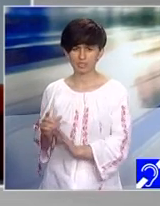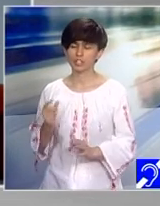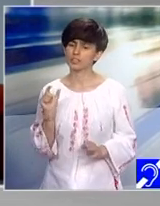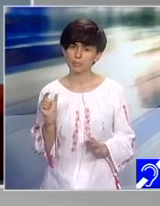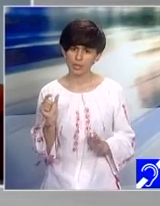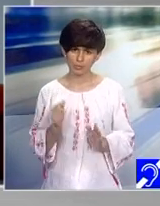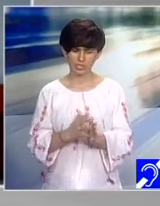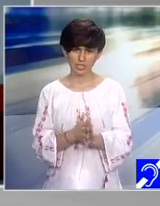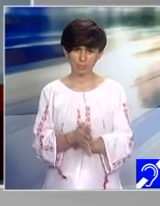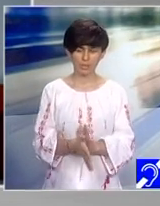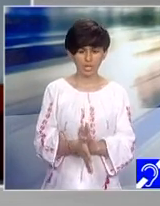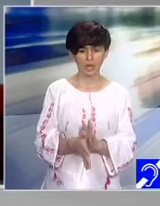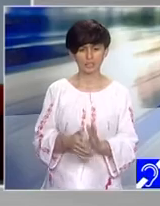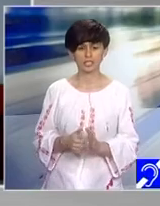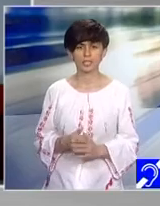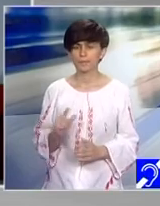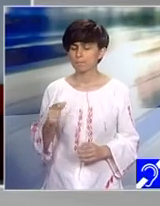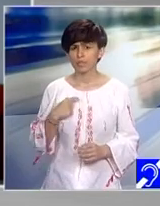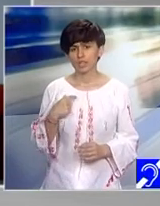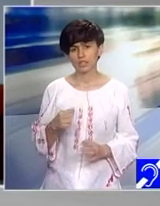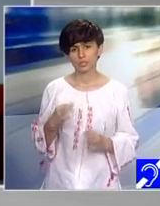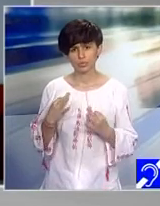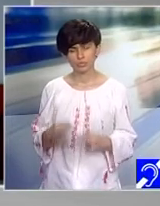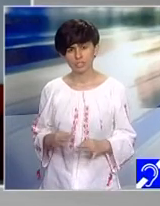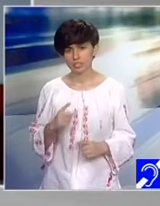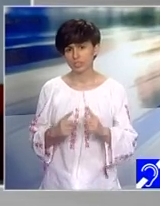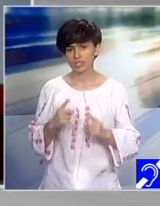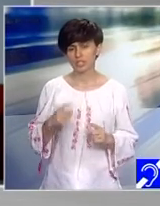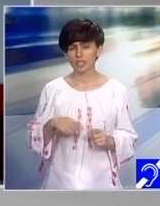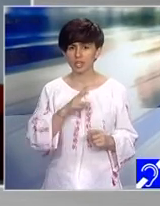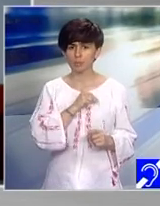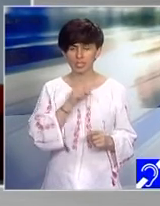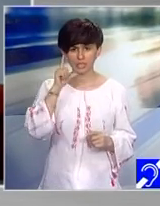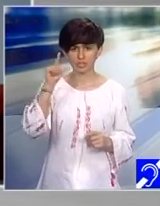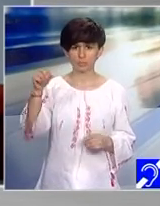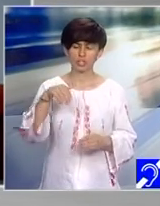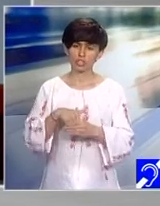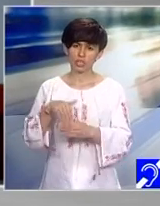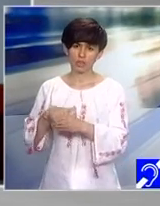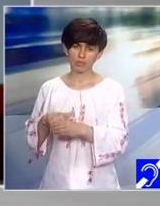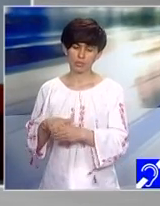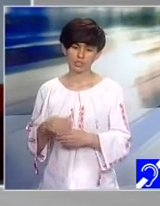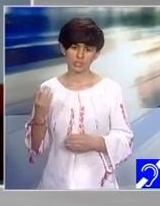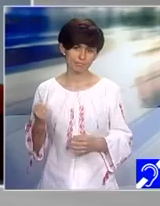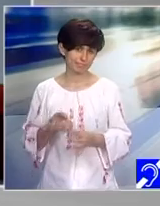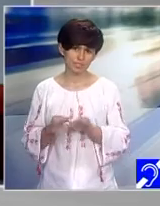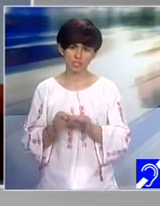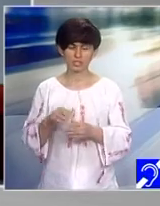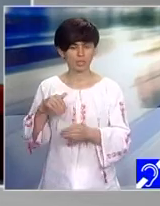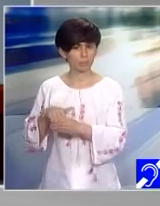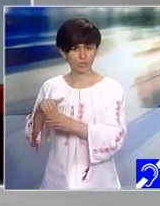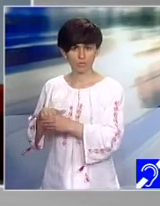implicați, nu sunt sigur dacă merită să te duci la vot sau ce înseamnă votul. Astea sunt